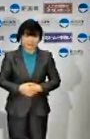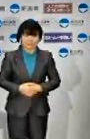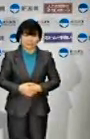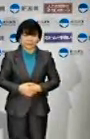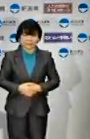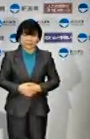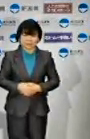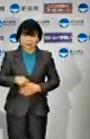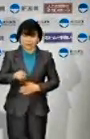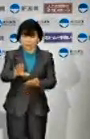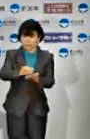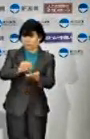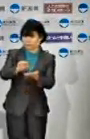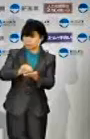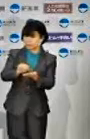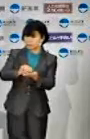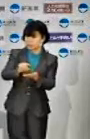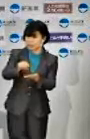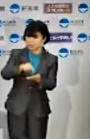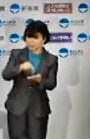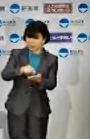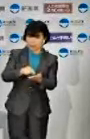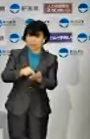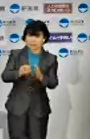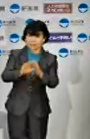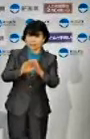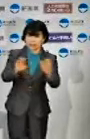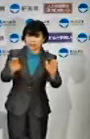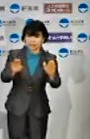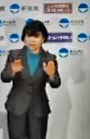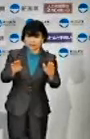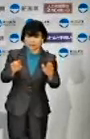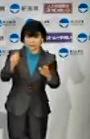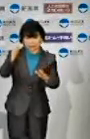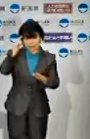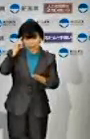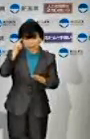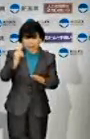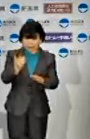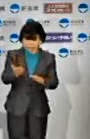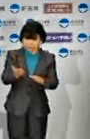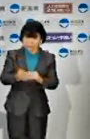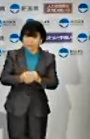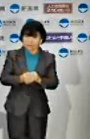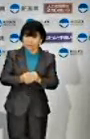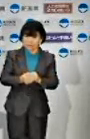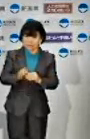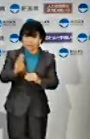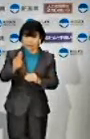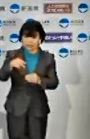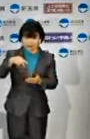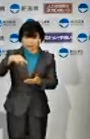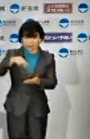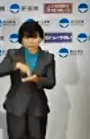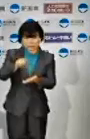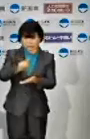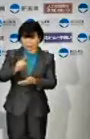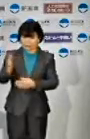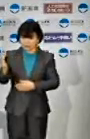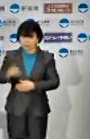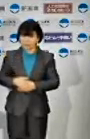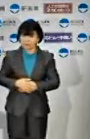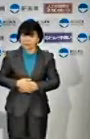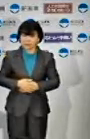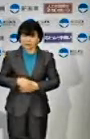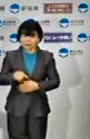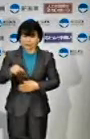この取材に対しては廃止の視野にということもあったんですけども、特に県の方にはそのようには受けないと。 いや、西日本